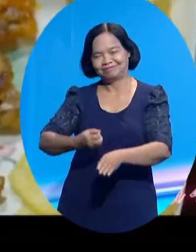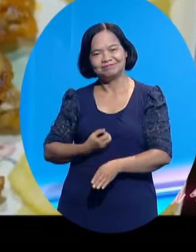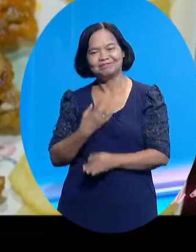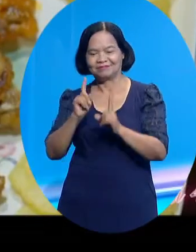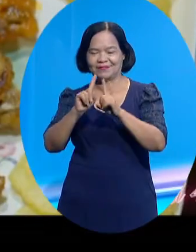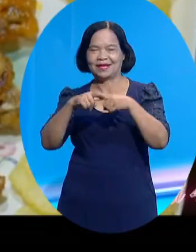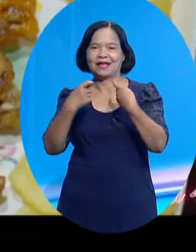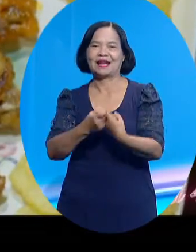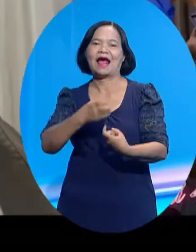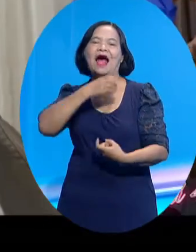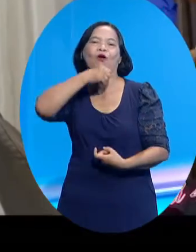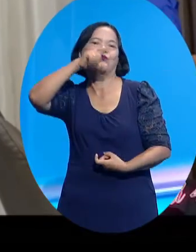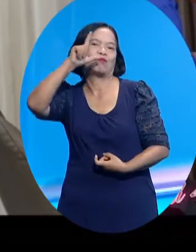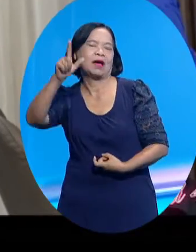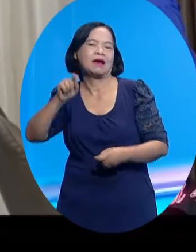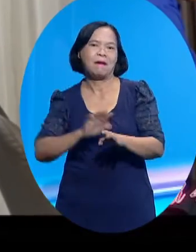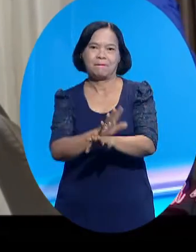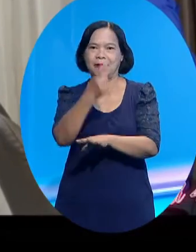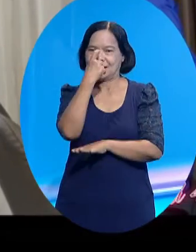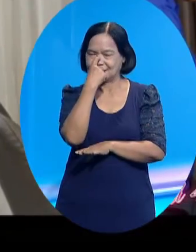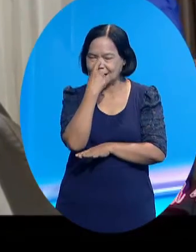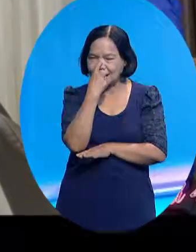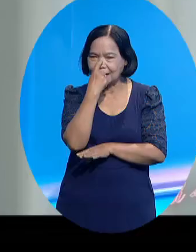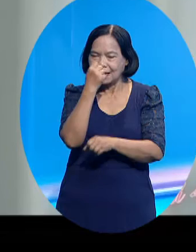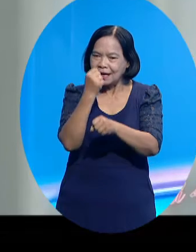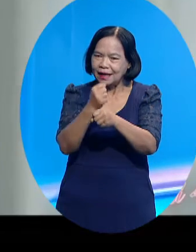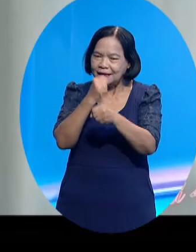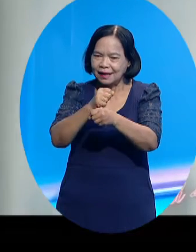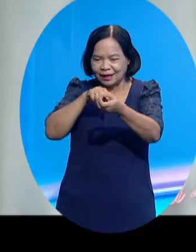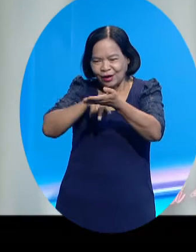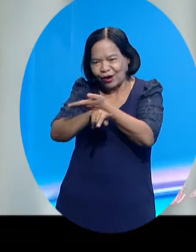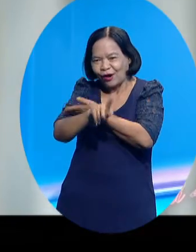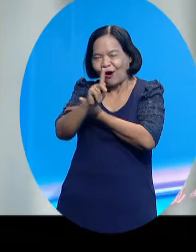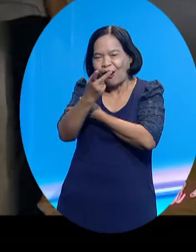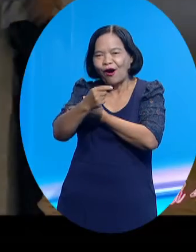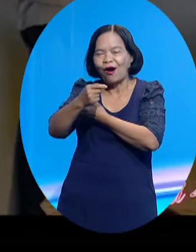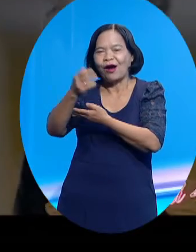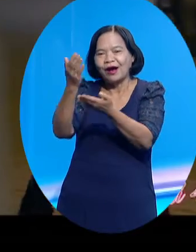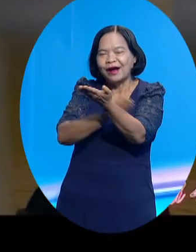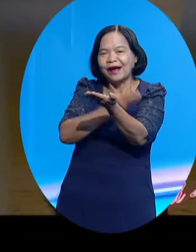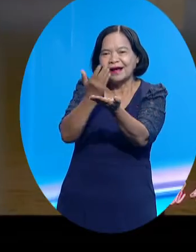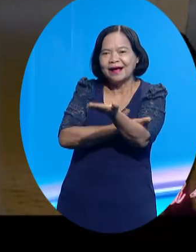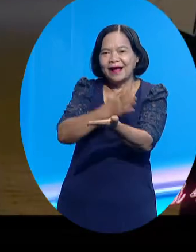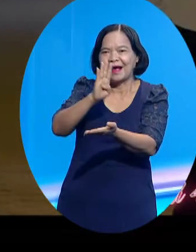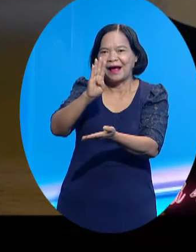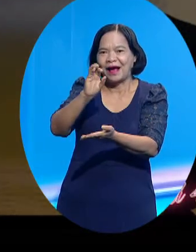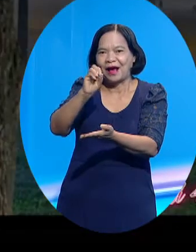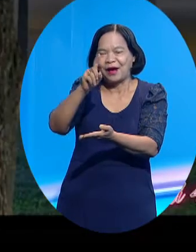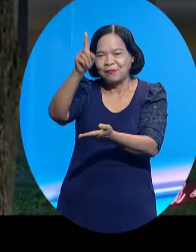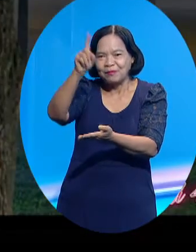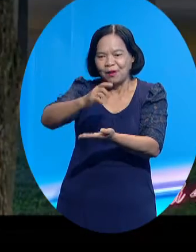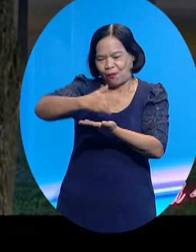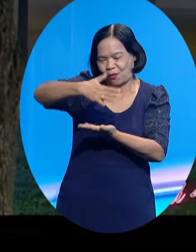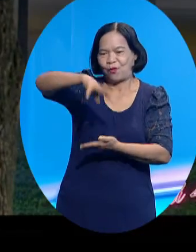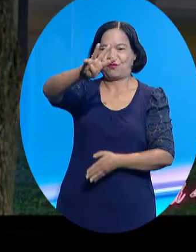gia đình ông B một gia đình Điển hình ở miền tây với nghề truyền TH là kho cá bóng đã giúp cho ông Bảy nuôi lớn ba đứa con của mình và giờ khi